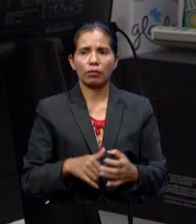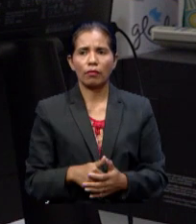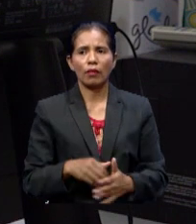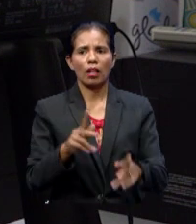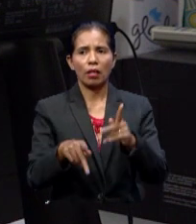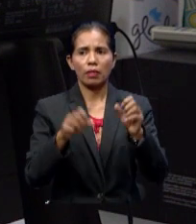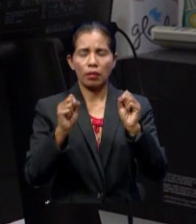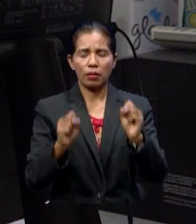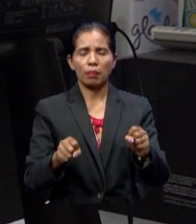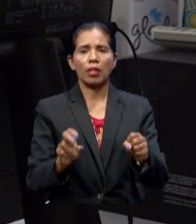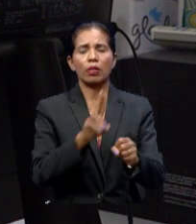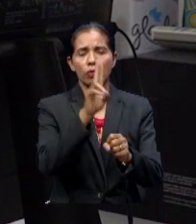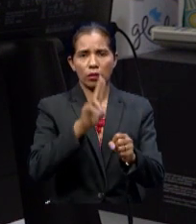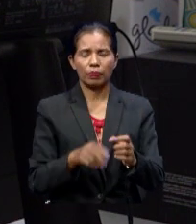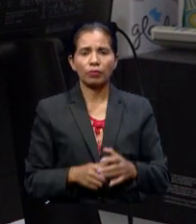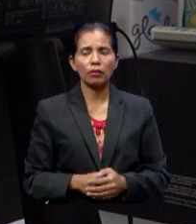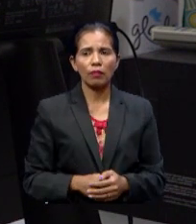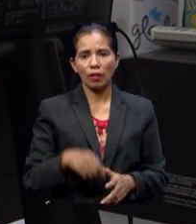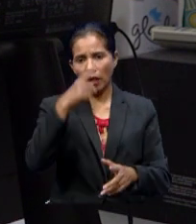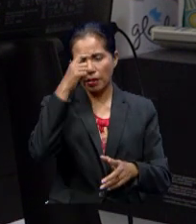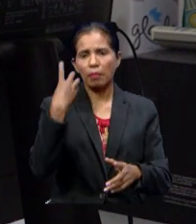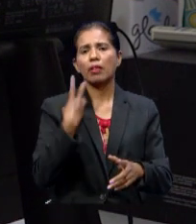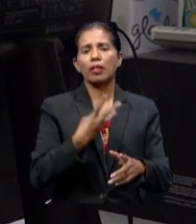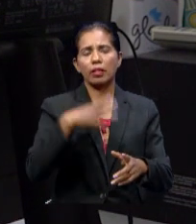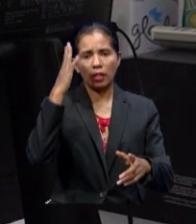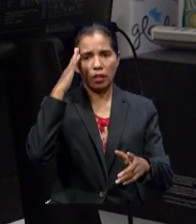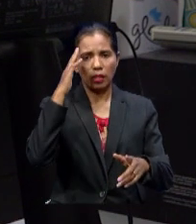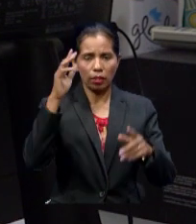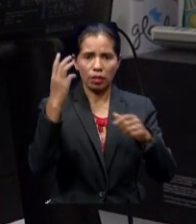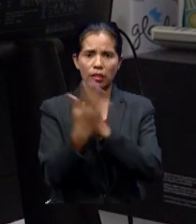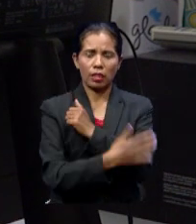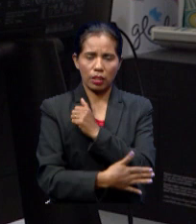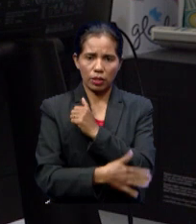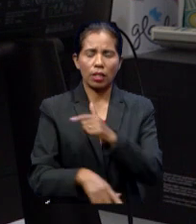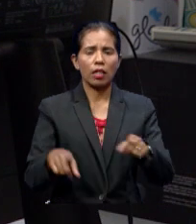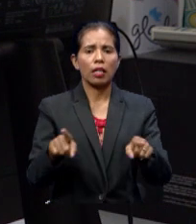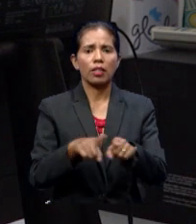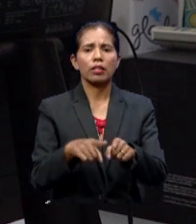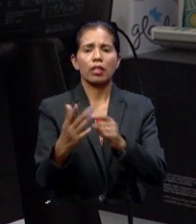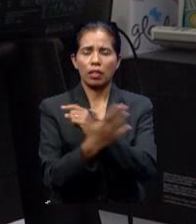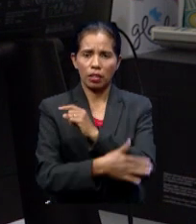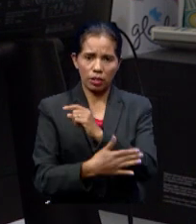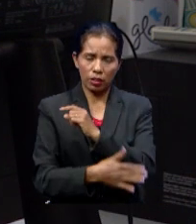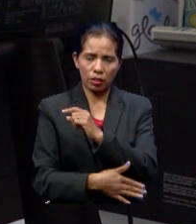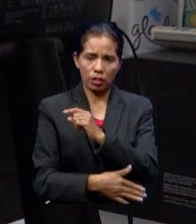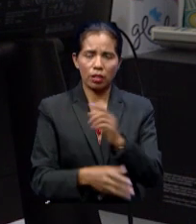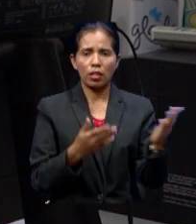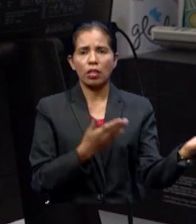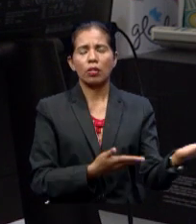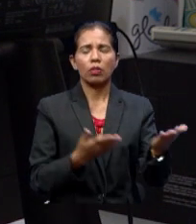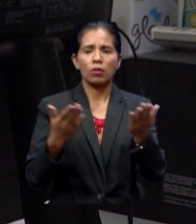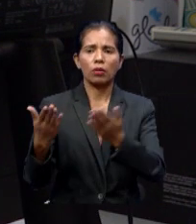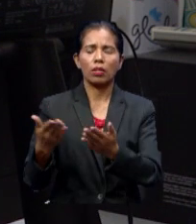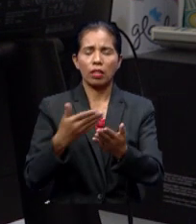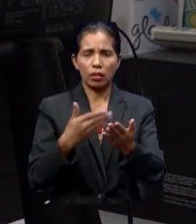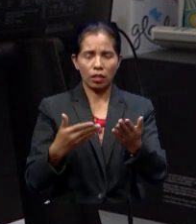MSB le consume tambah itah den de katak Timor itu nian nasang ngar nasang ne be mak importa han